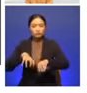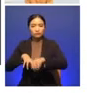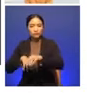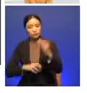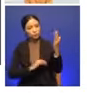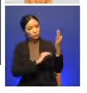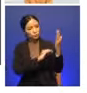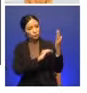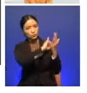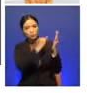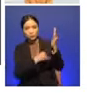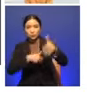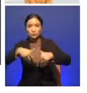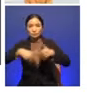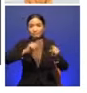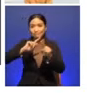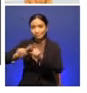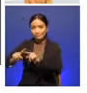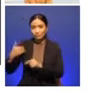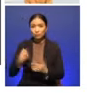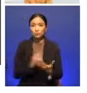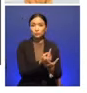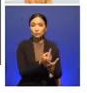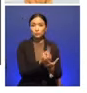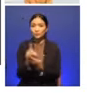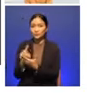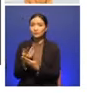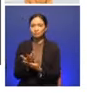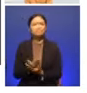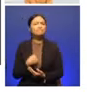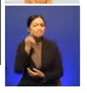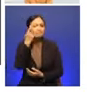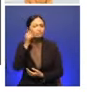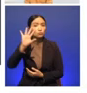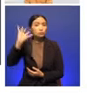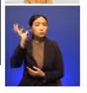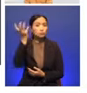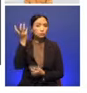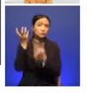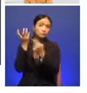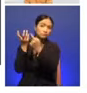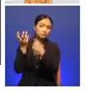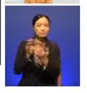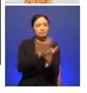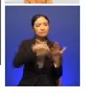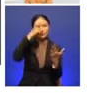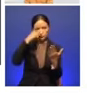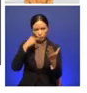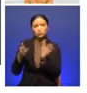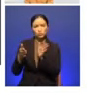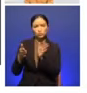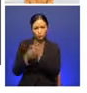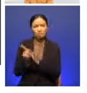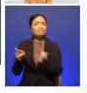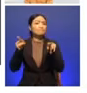นครับผมคิดว่าเหตุการณ์ทั่วโลกเนี่ยประเทศไทยเนี่ยเป็นหนึ่งในหลายๆประเท